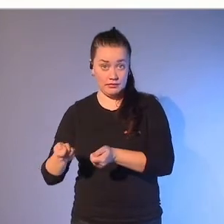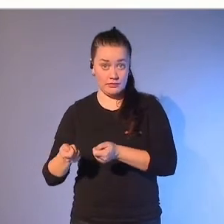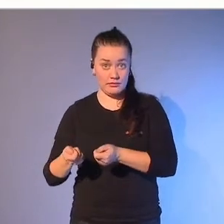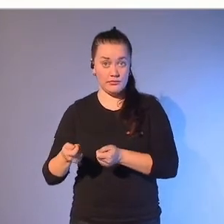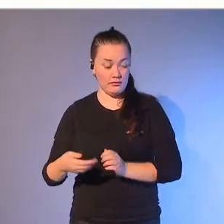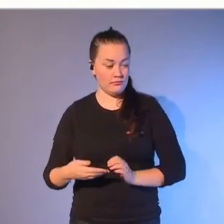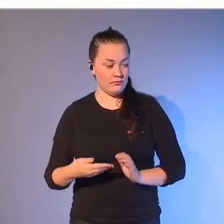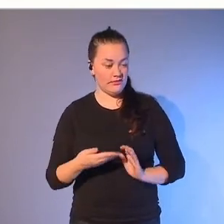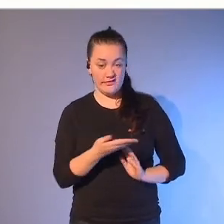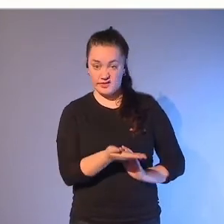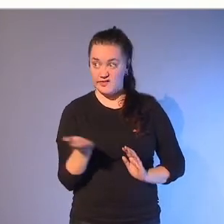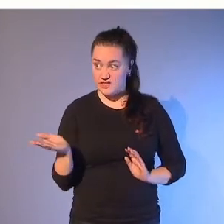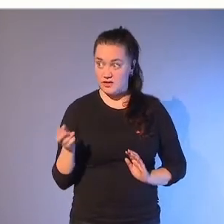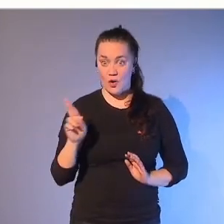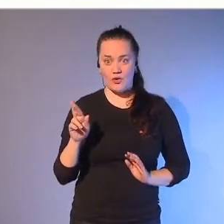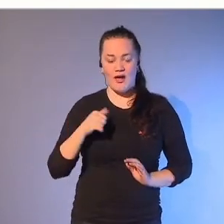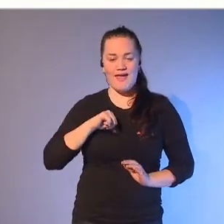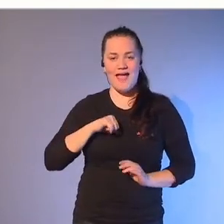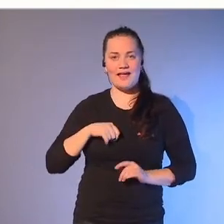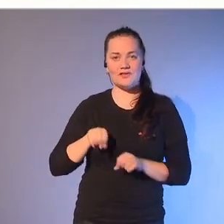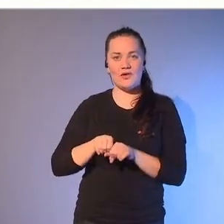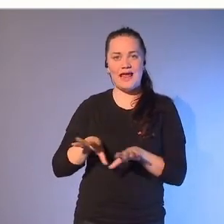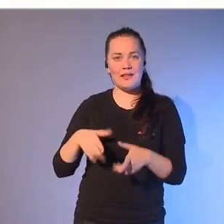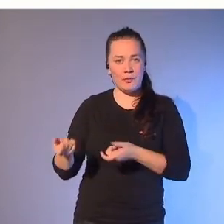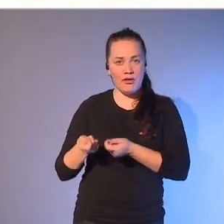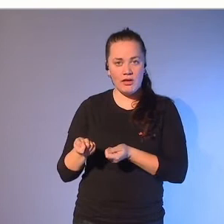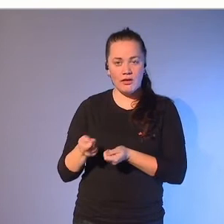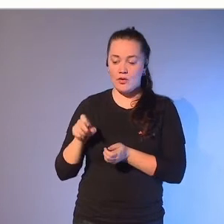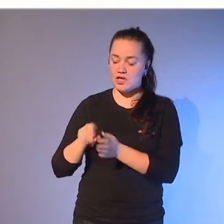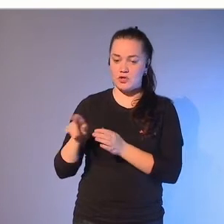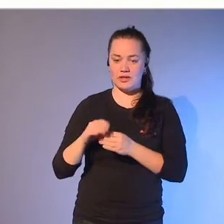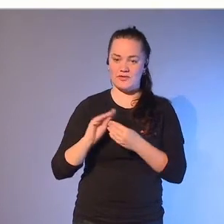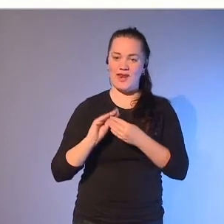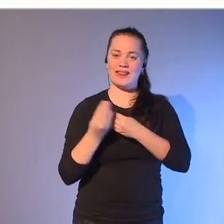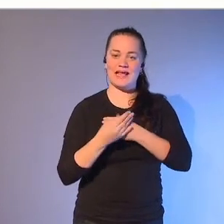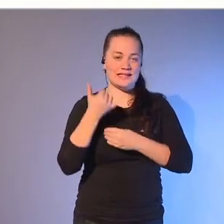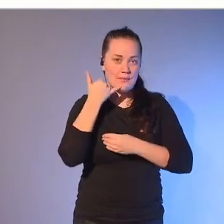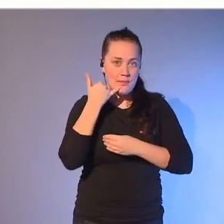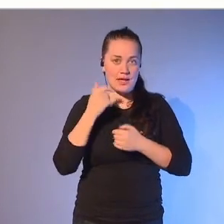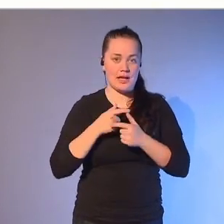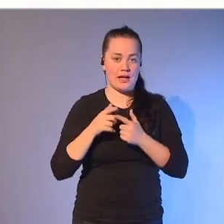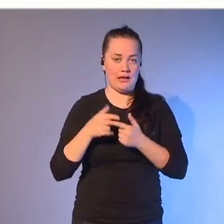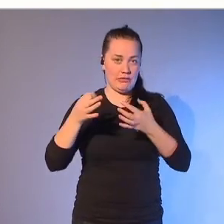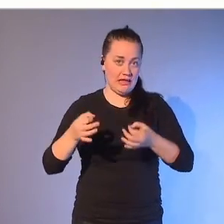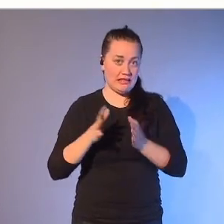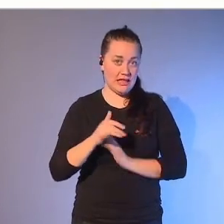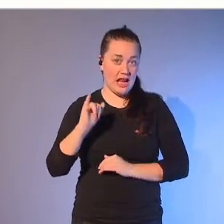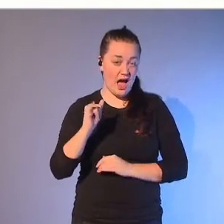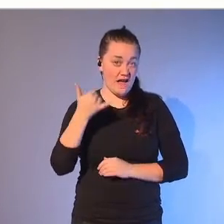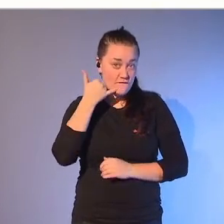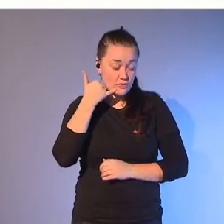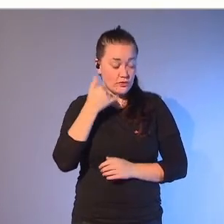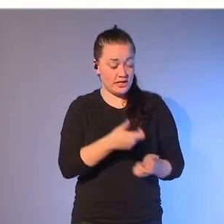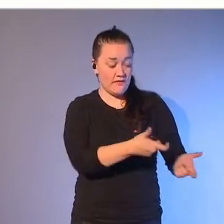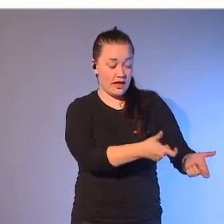jeg at Ronny, han hadde altså en egen nettbutikk som solgte deksler og sånn ekstrautstyr til iPhone, som var importert fra